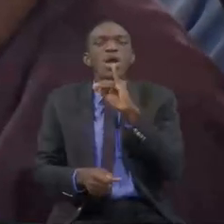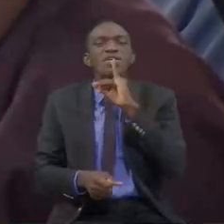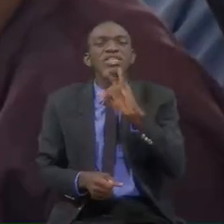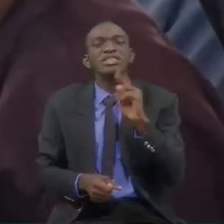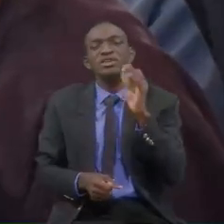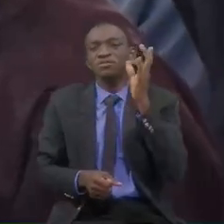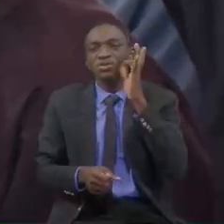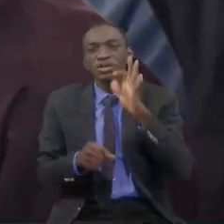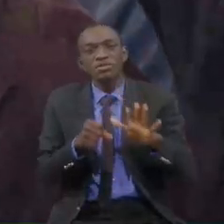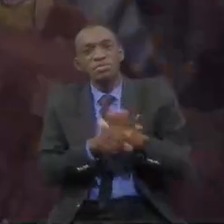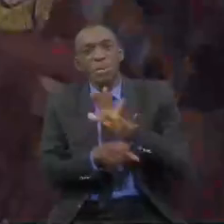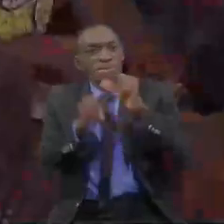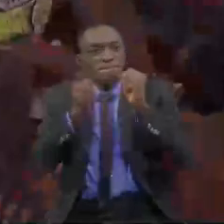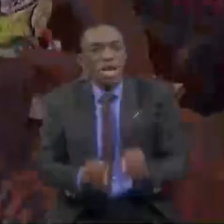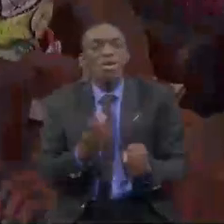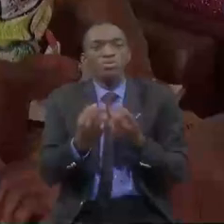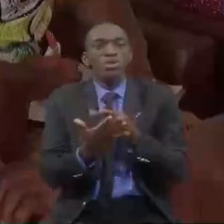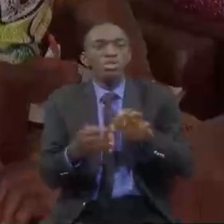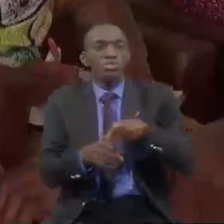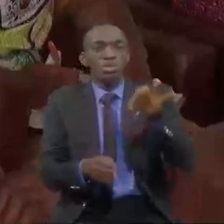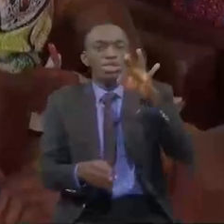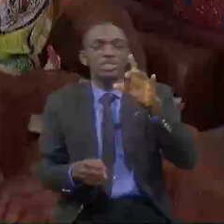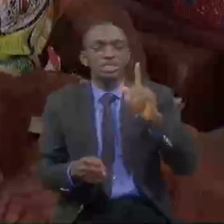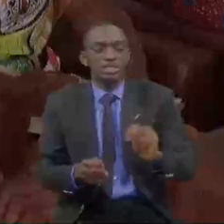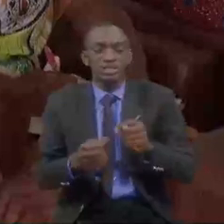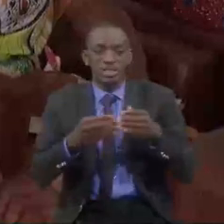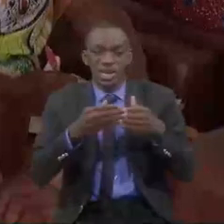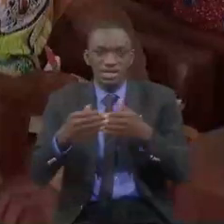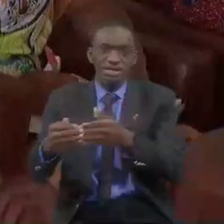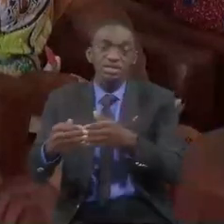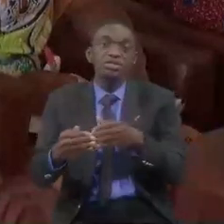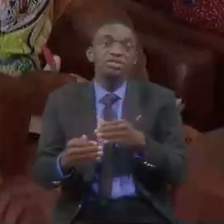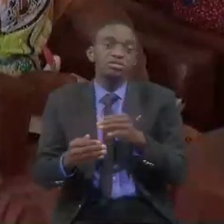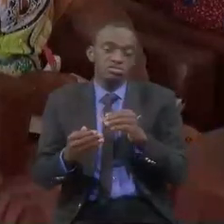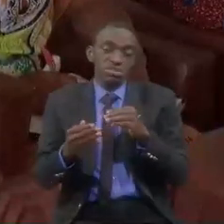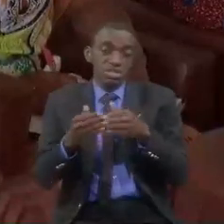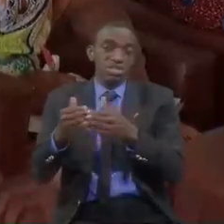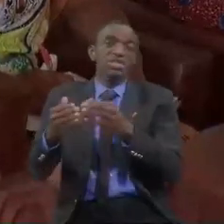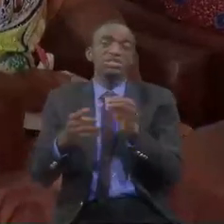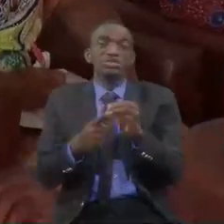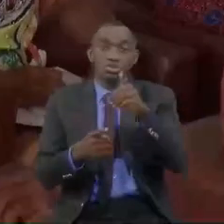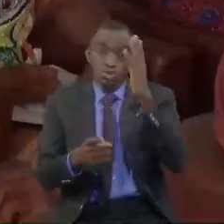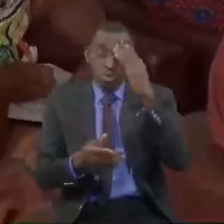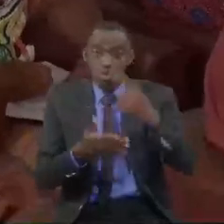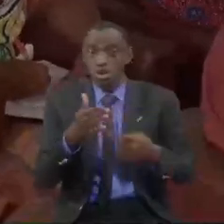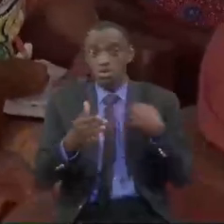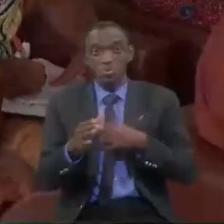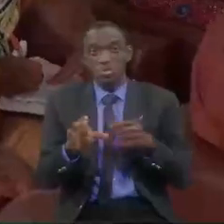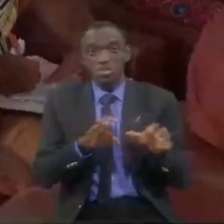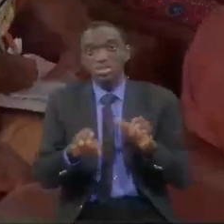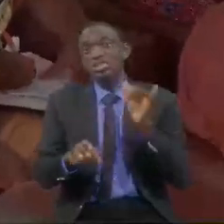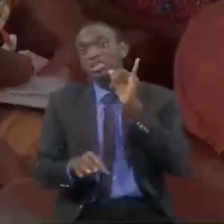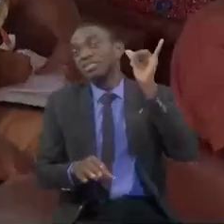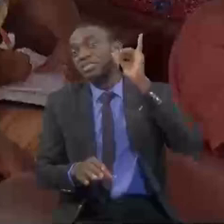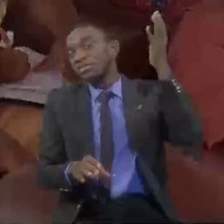la productivité du Saint-Esprit? Où est le guide du Saint-Esprit? Ce qu'on avait fait la fois passée, on le